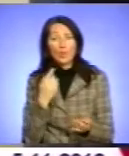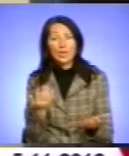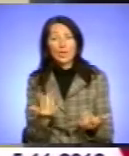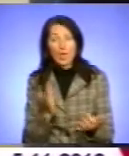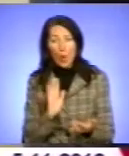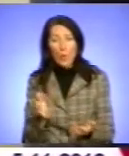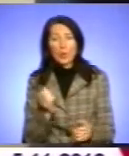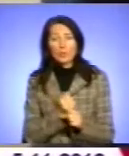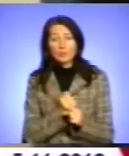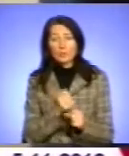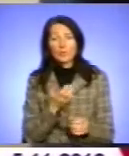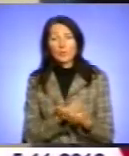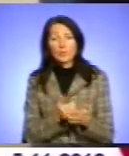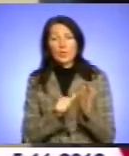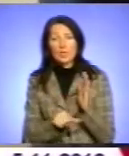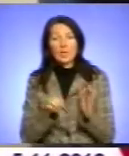тисяч тонн